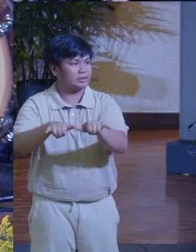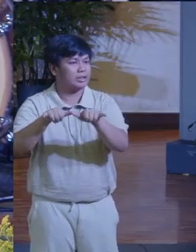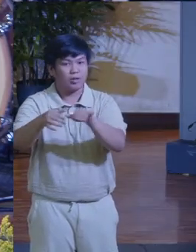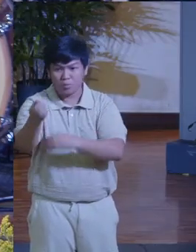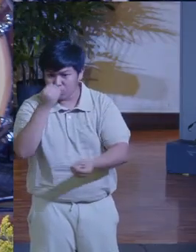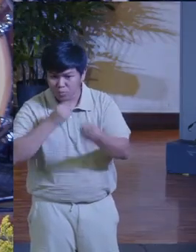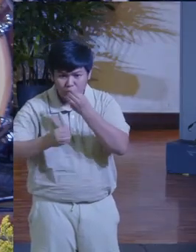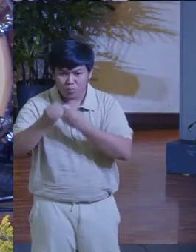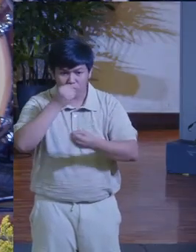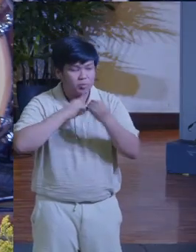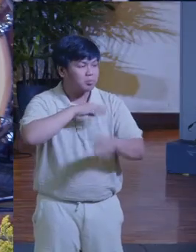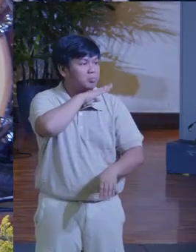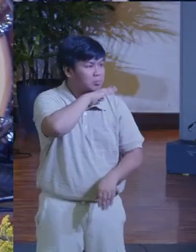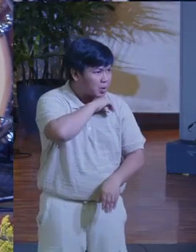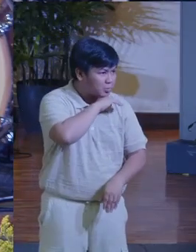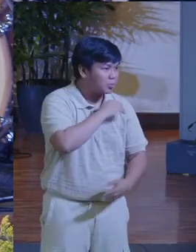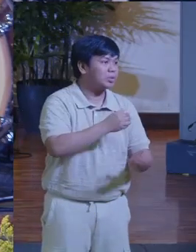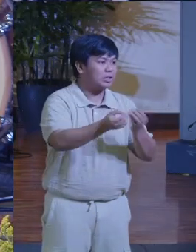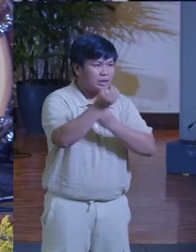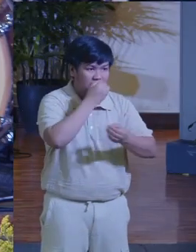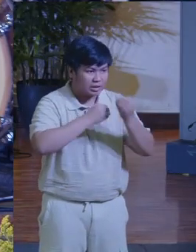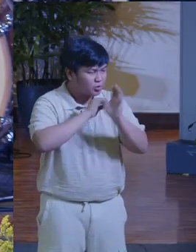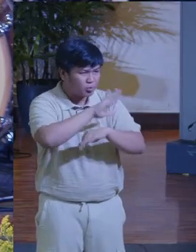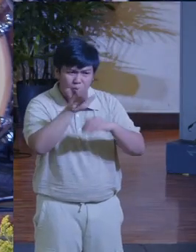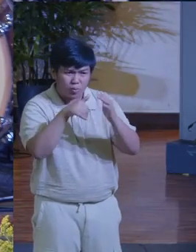kumain ng pagkain ng mga Hentil.